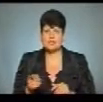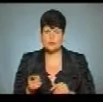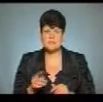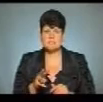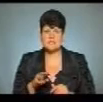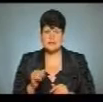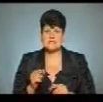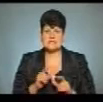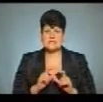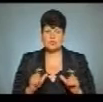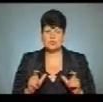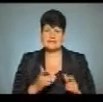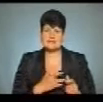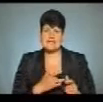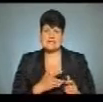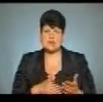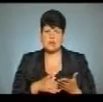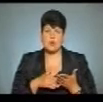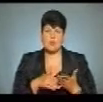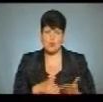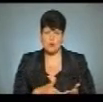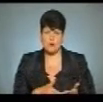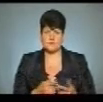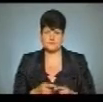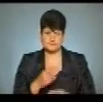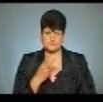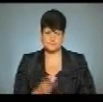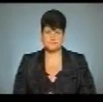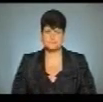місіонерський інститут «Серце допомоги». Більше про це в сюжеті.